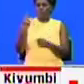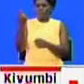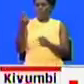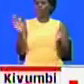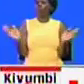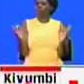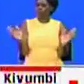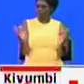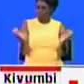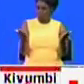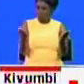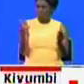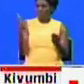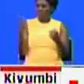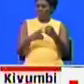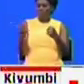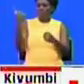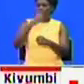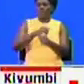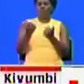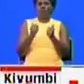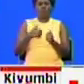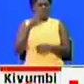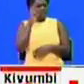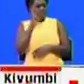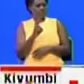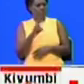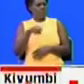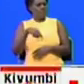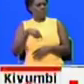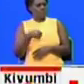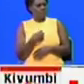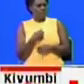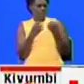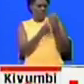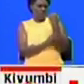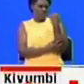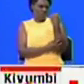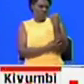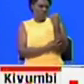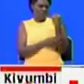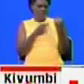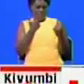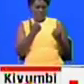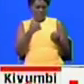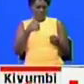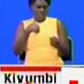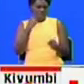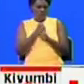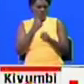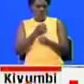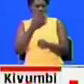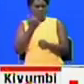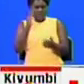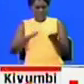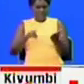him to victory on the 7-day tournament. Sasa na mimi naona sisi nani masini hapa yenyewe inafaa basi mimi nifanye kitu poa kushinda huyu kijana.